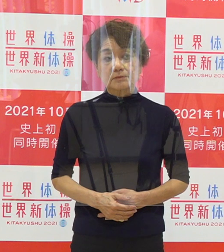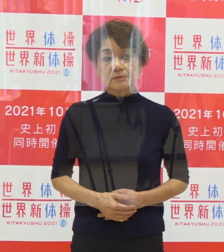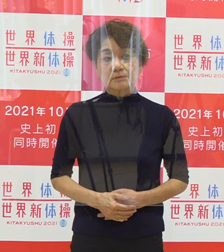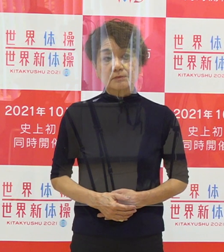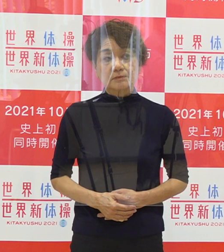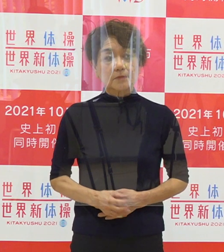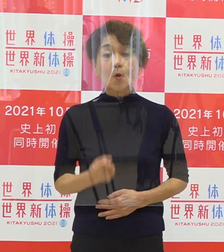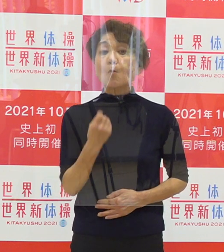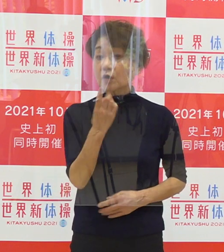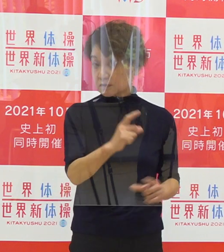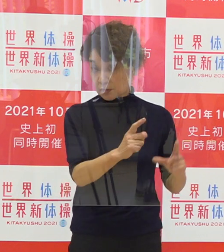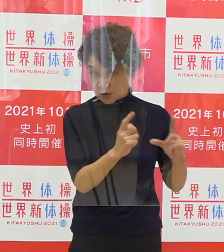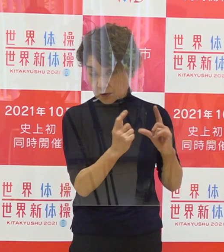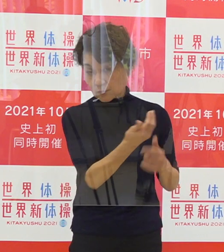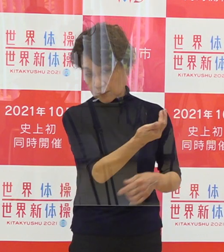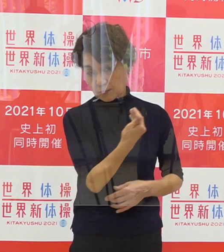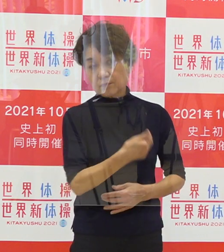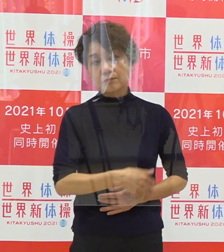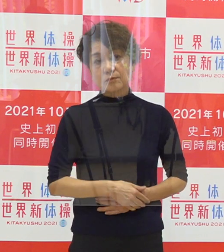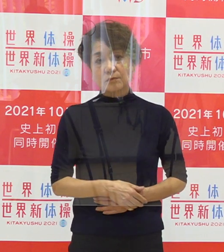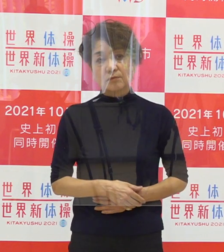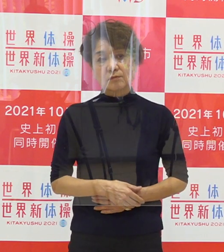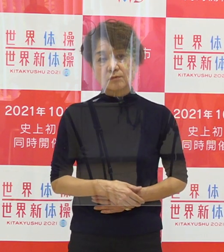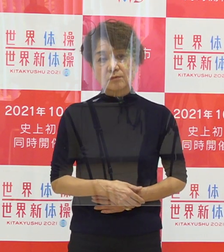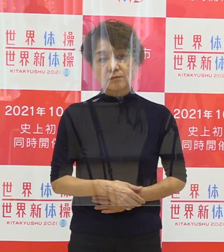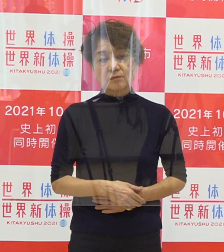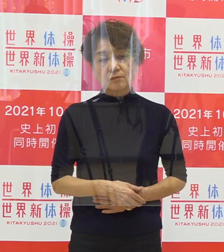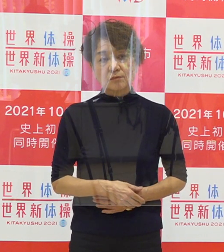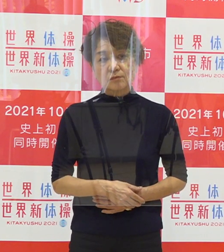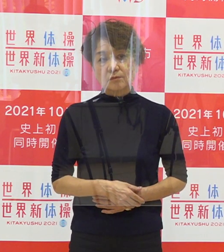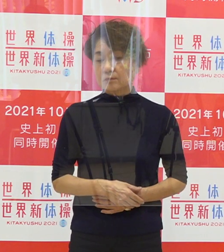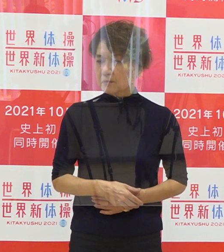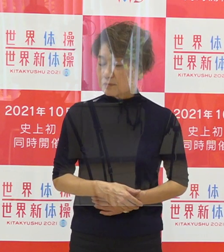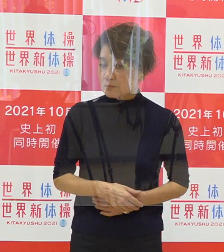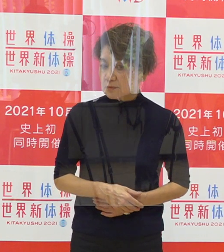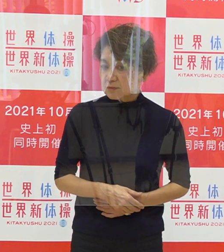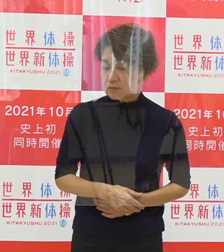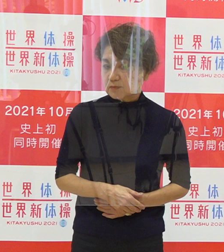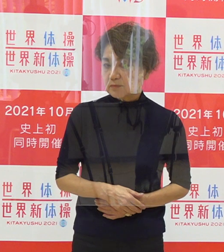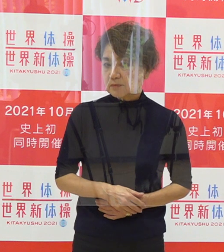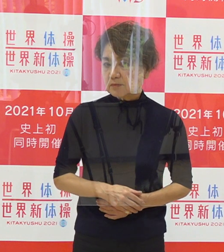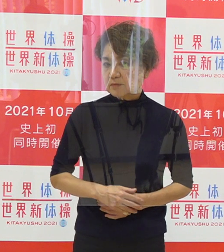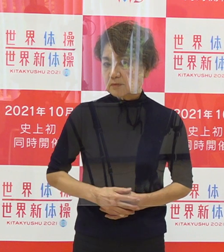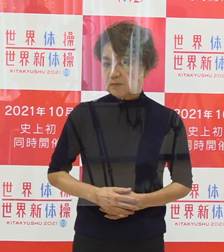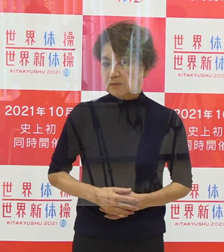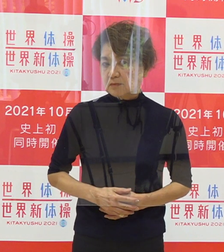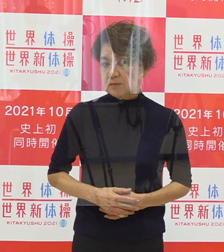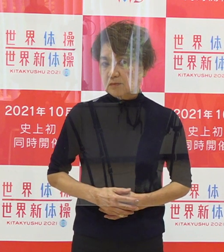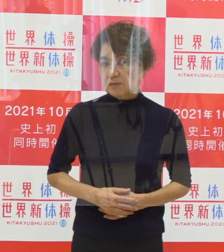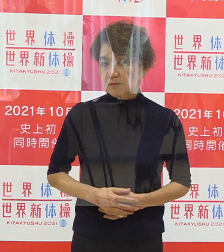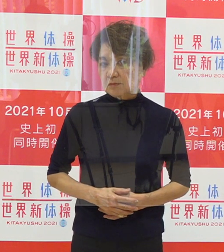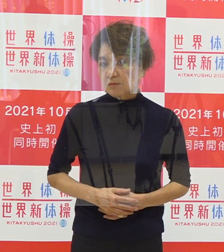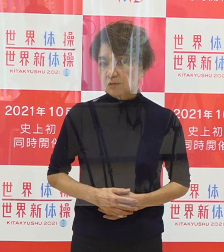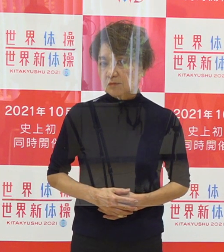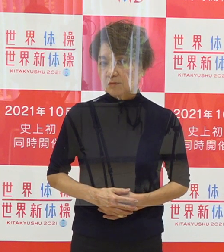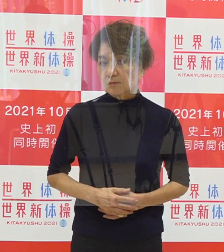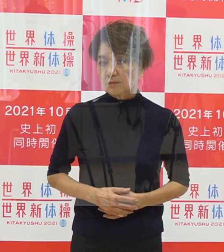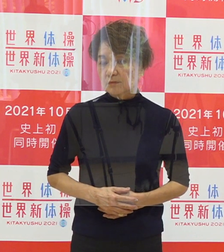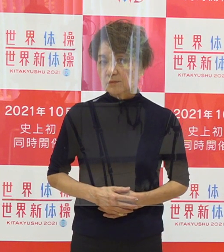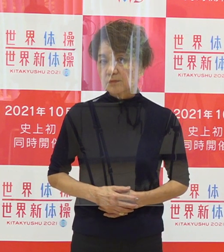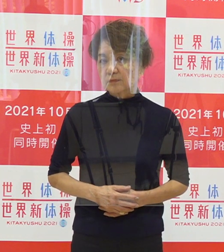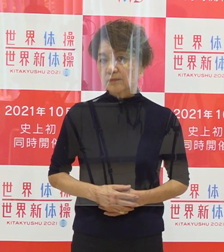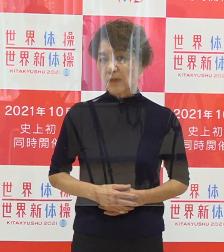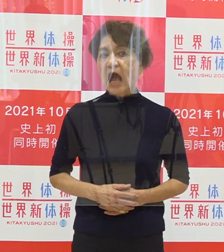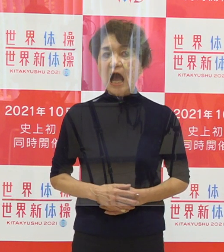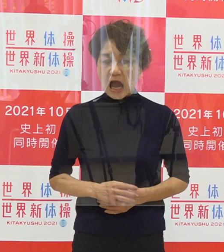一点すいません、先日公示された衆院選の件で市長が自民の山本さ